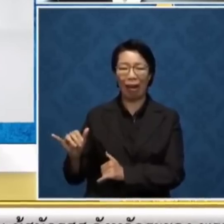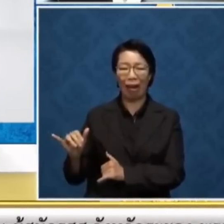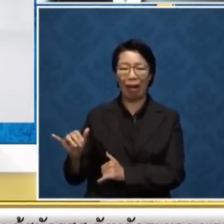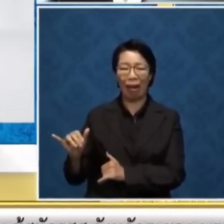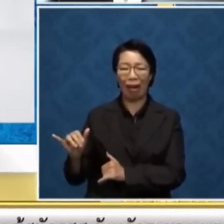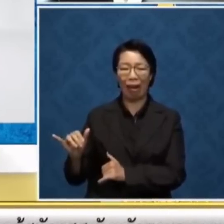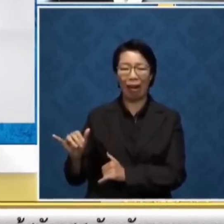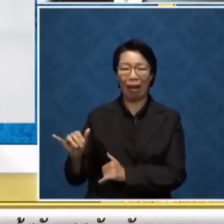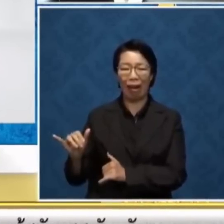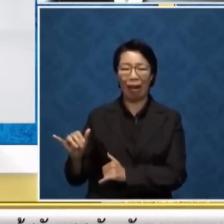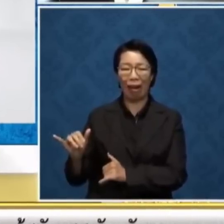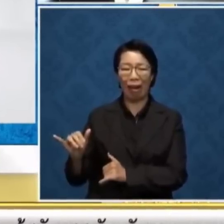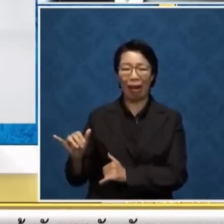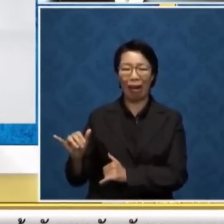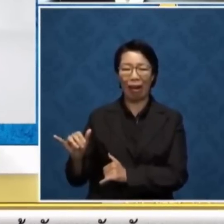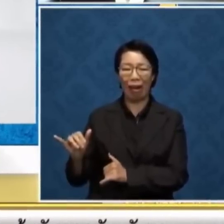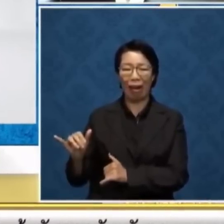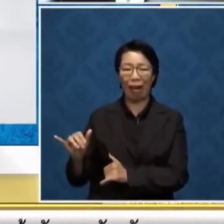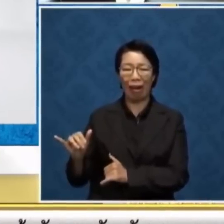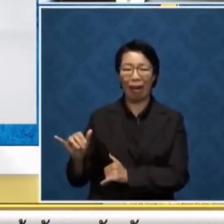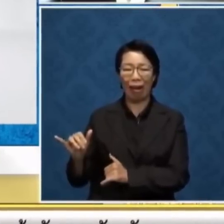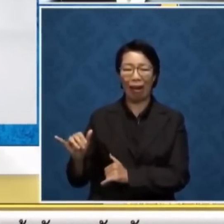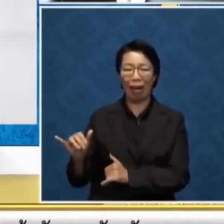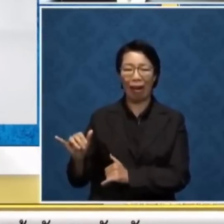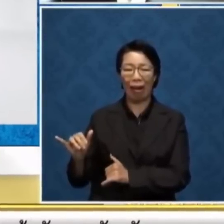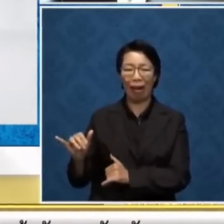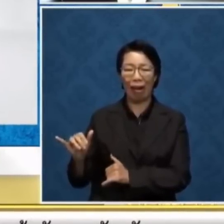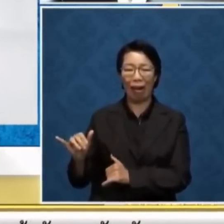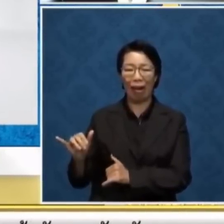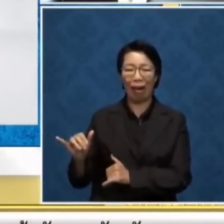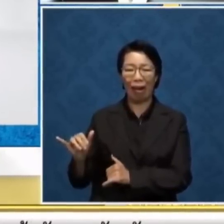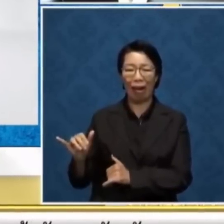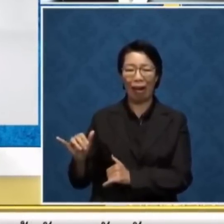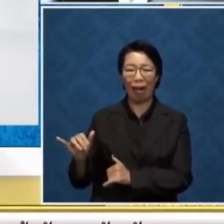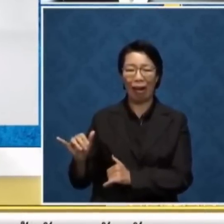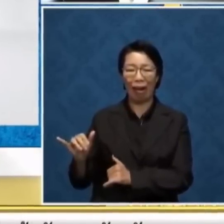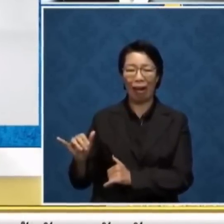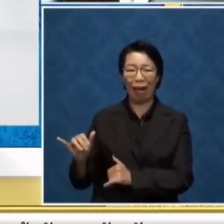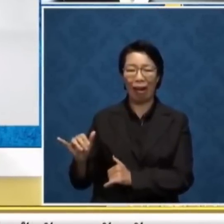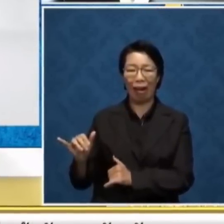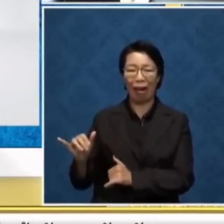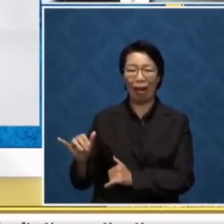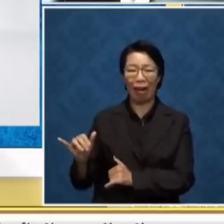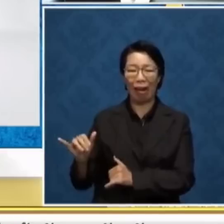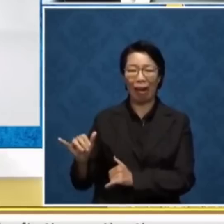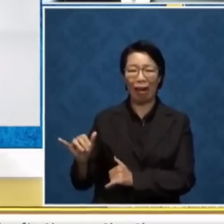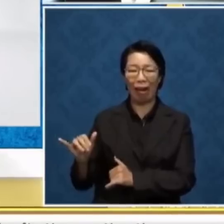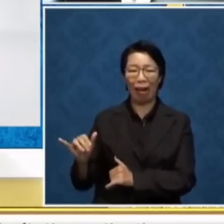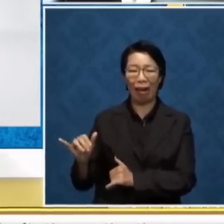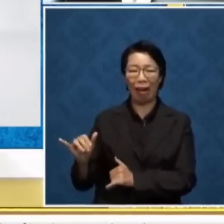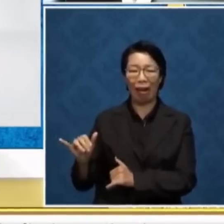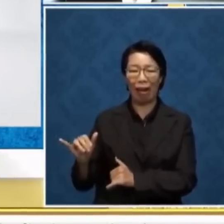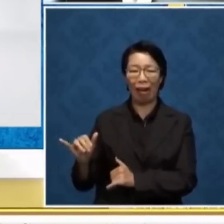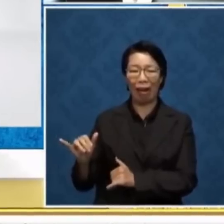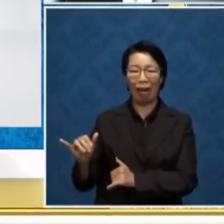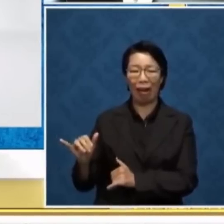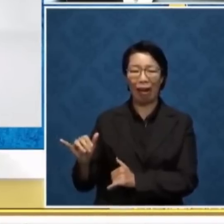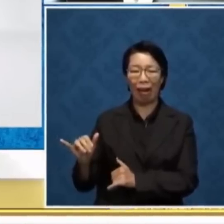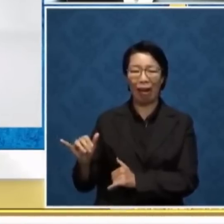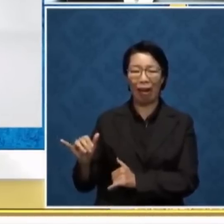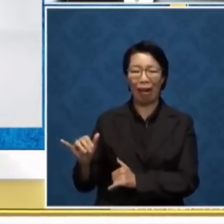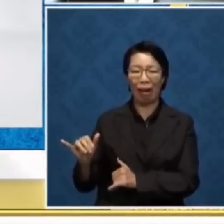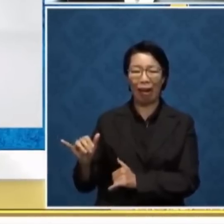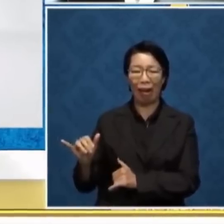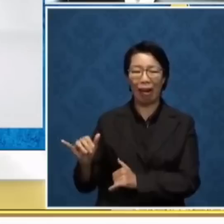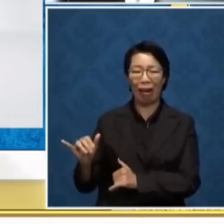เสี่ยงต่อการผิดระเบียบผิดกฎหมายและยังเป็นการปฏิบัติที่ไม่ชอบธรรมอีกด้วยหรือไม่คะนอกจากนี้ค่ะท่านประ